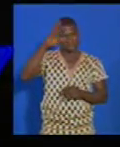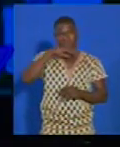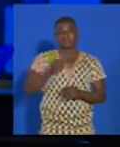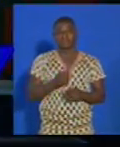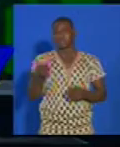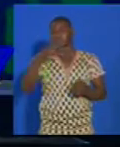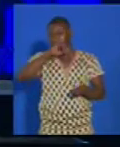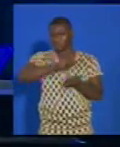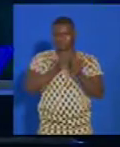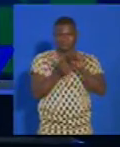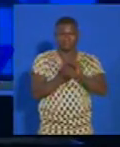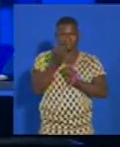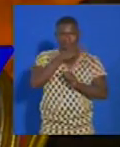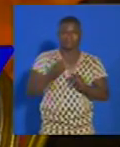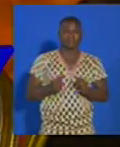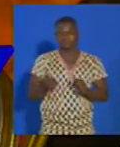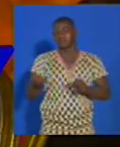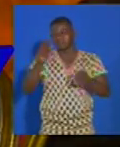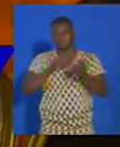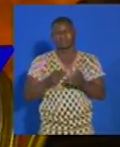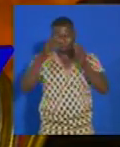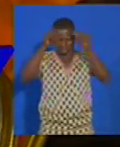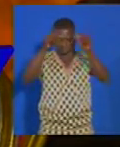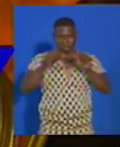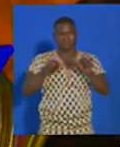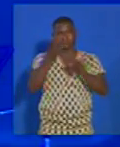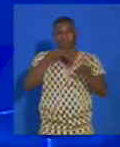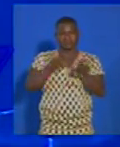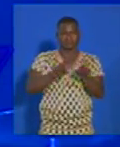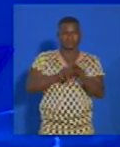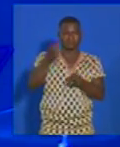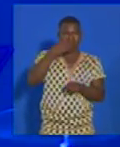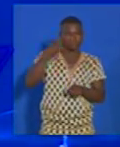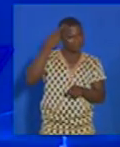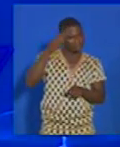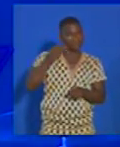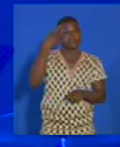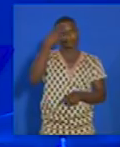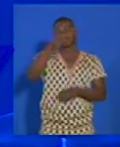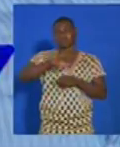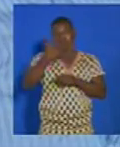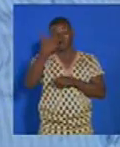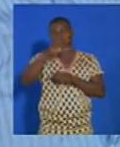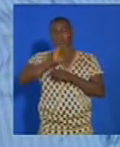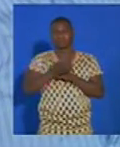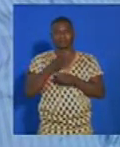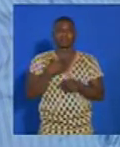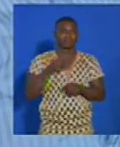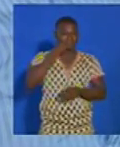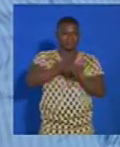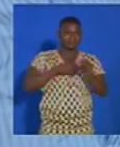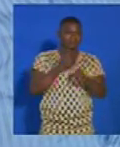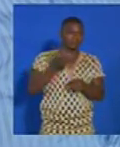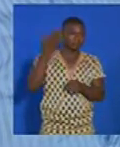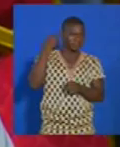habillée aux couleurs du reggae. Reggae City marque cette année sa 5e édition, celle de l'année dernière n'ayant pas eu